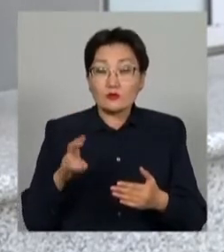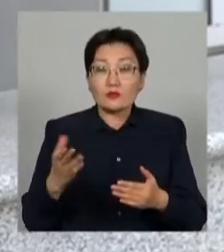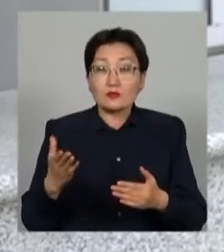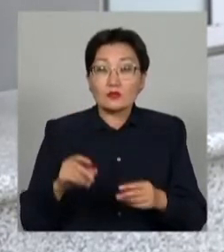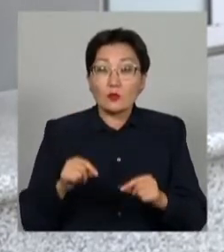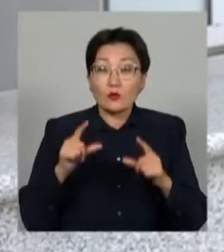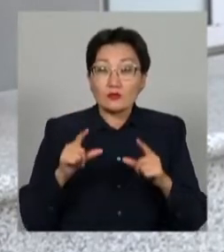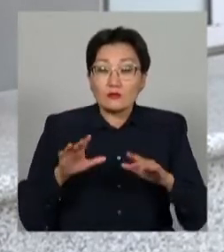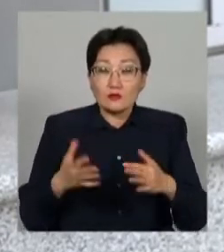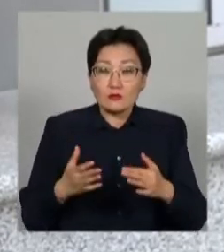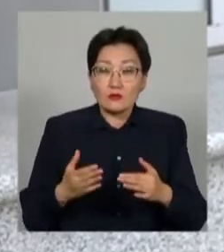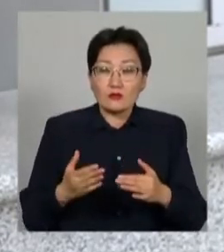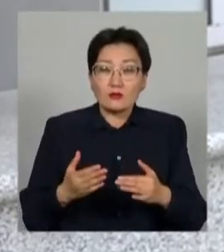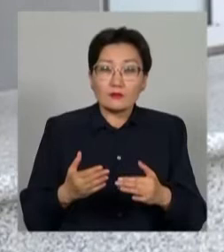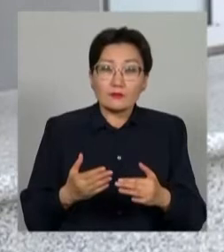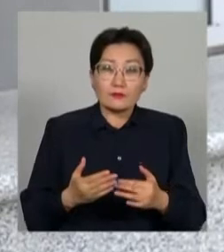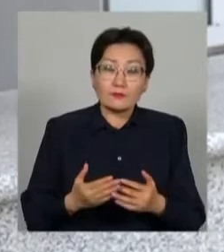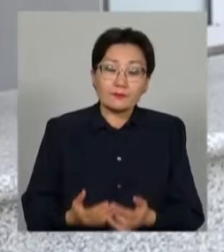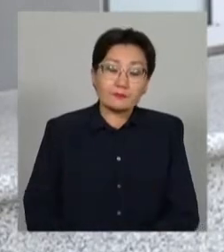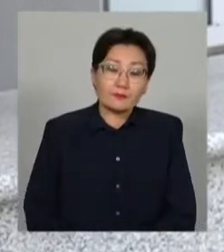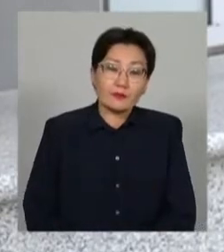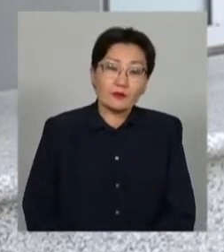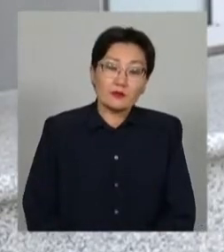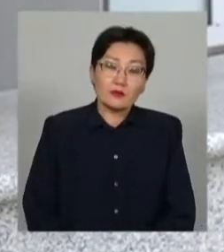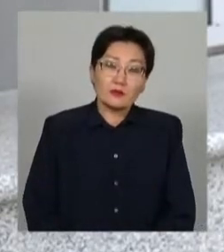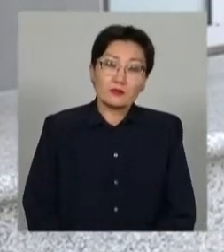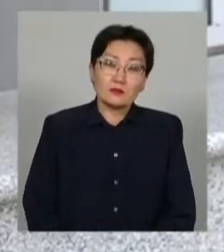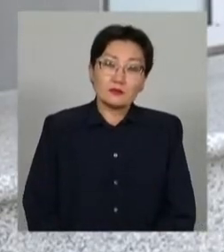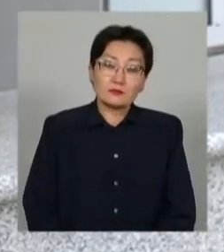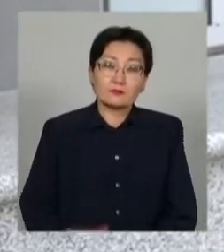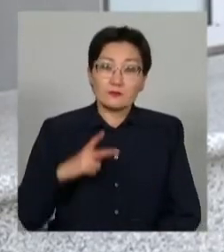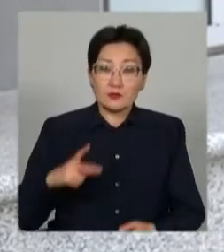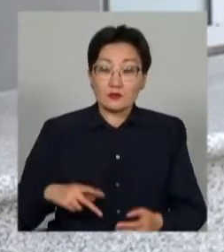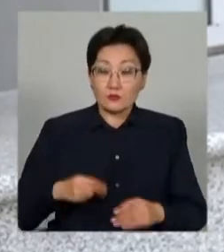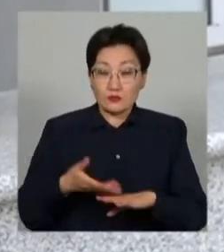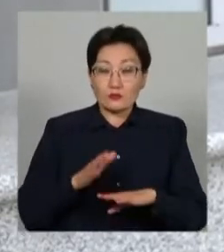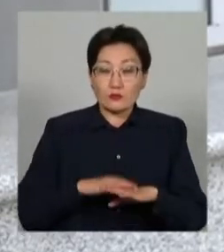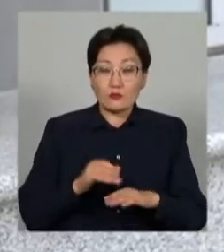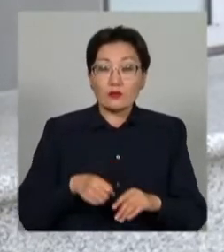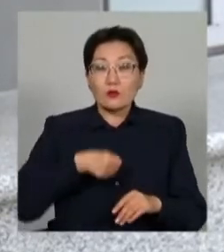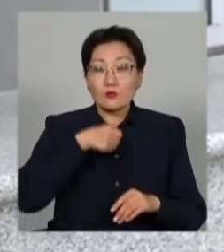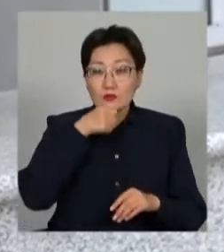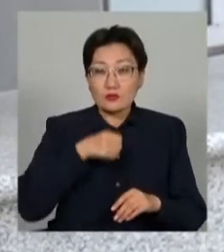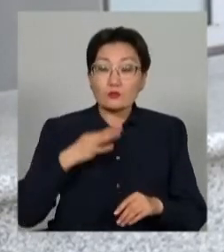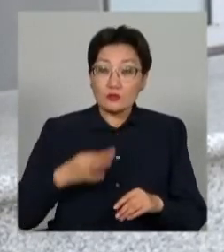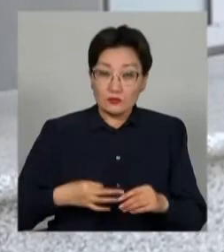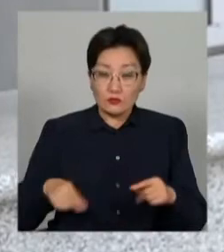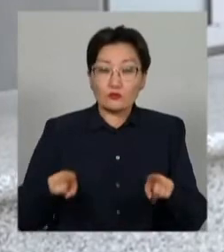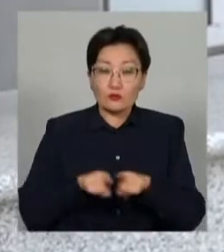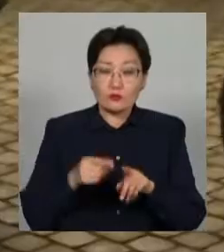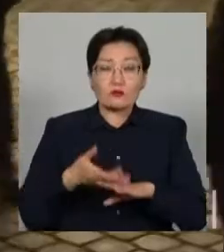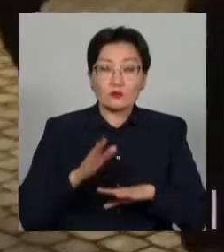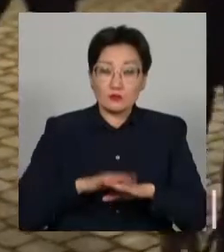дейді. Қайтып шығады ана жақтан деп сұрайды. Қызыма ауыр, сұсын үлкен ұлыма да ауыр болып жатыр, өте